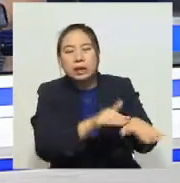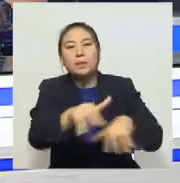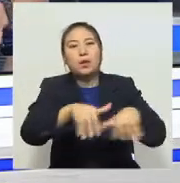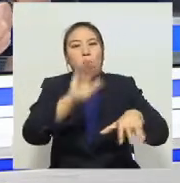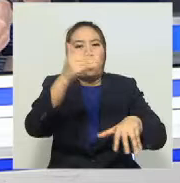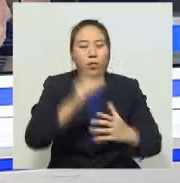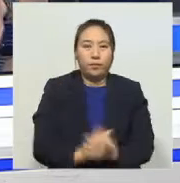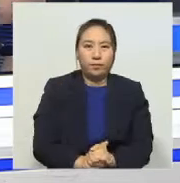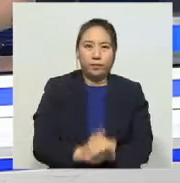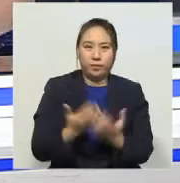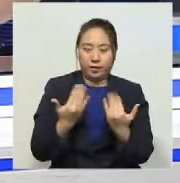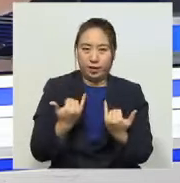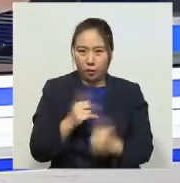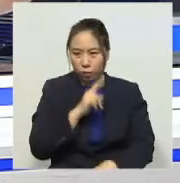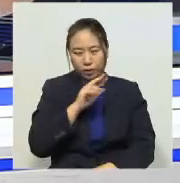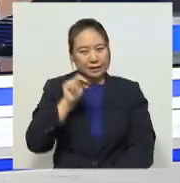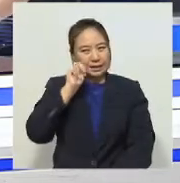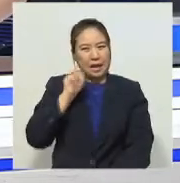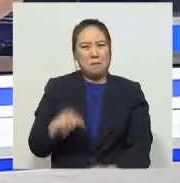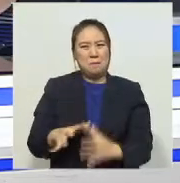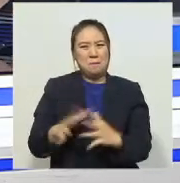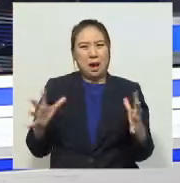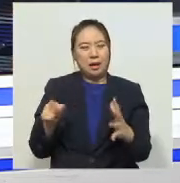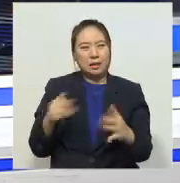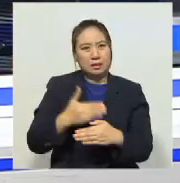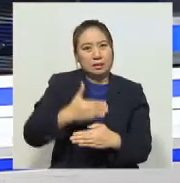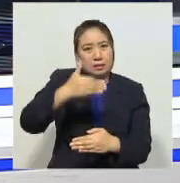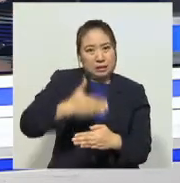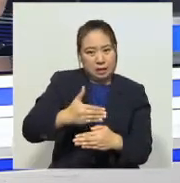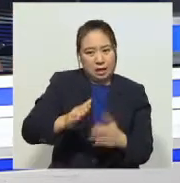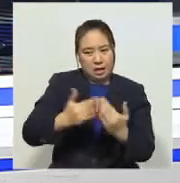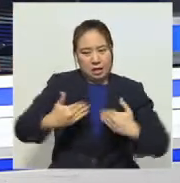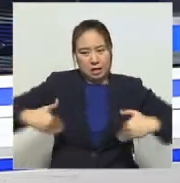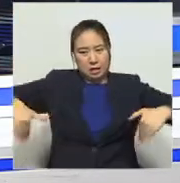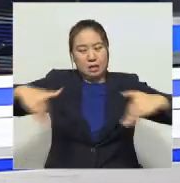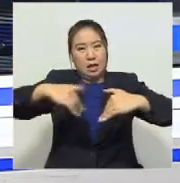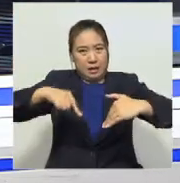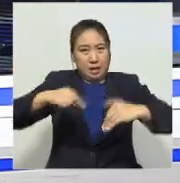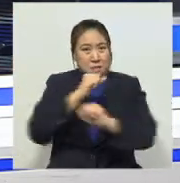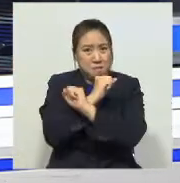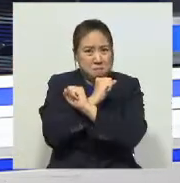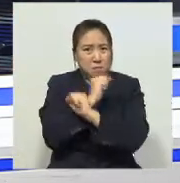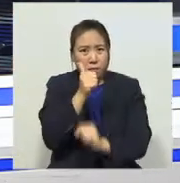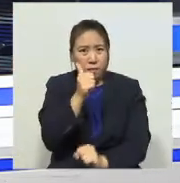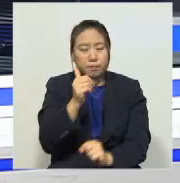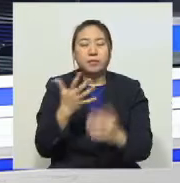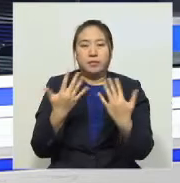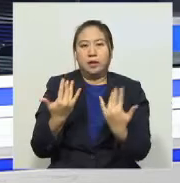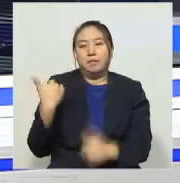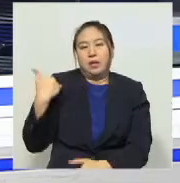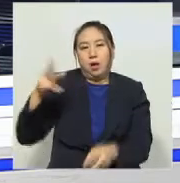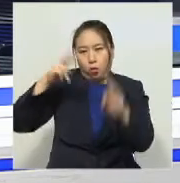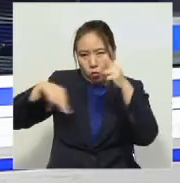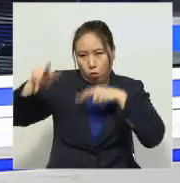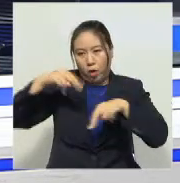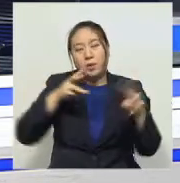เยแบนี้ แล้เคลนแล้ความมคงปลดภายมากขนาดไหนท่าบอกว่าตามปกติแล้ว จะมีการตรว